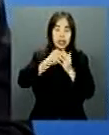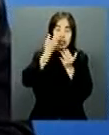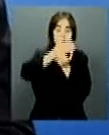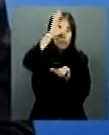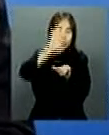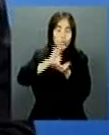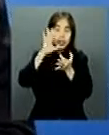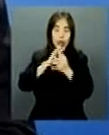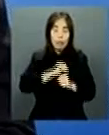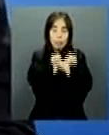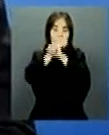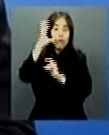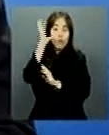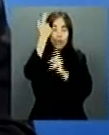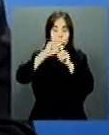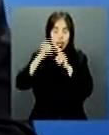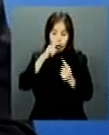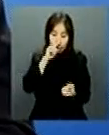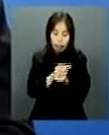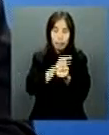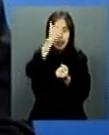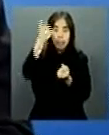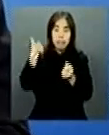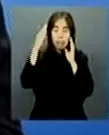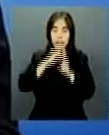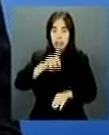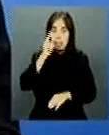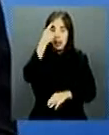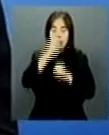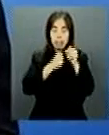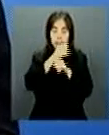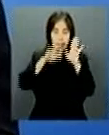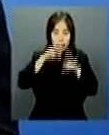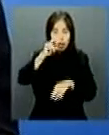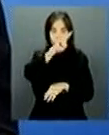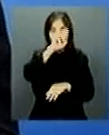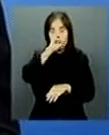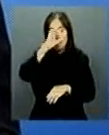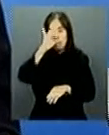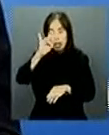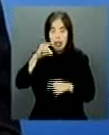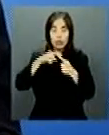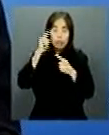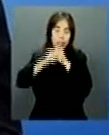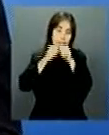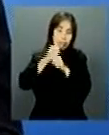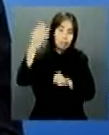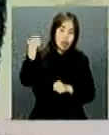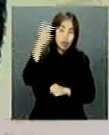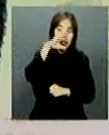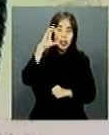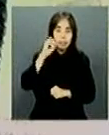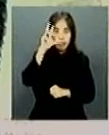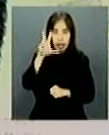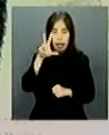ว่ามีการค้นพบสิ่งมีชีวิตสายพันธุ์ใหม่208ชนิดในภูมิภาคลุ่มน้ำโขงเมื่อปี2553ค่ะ